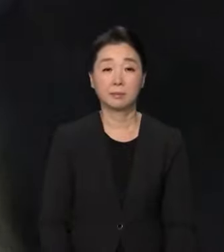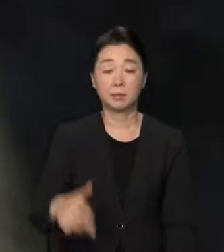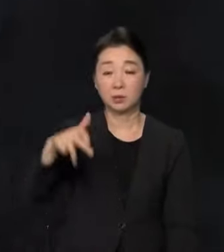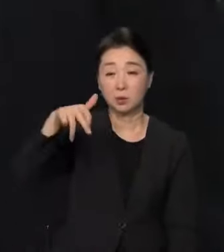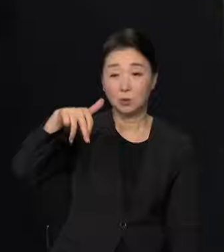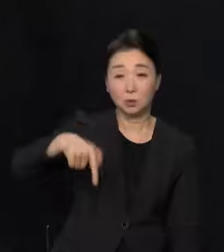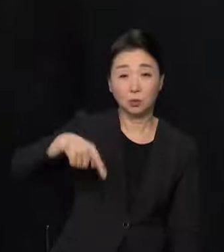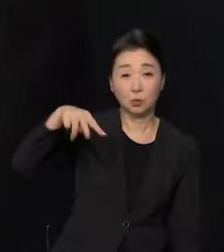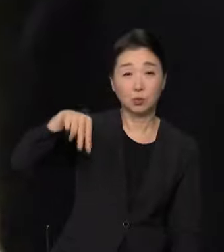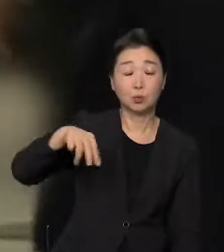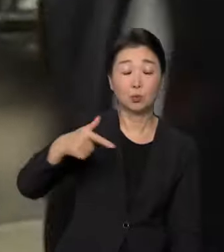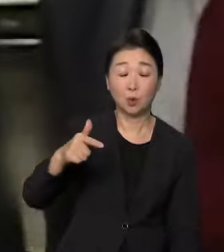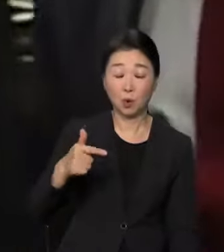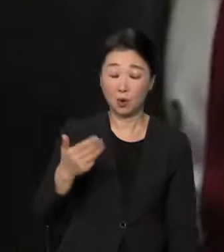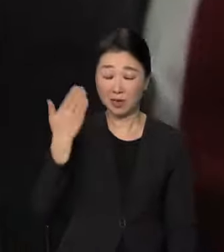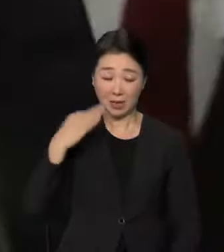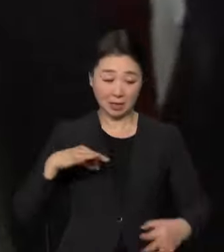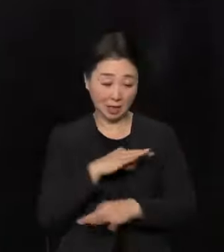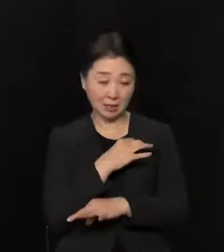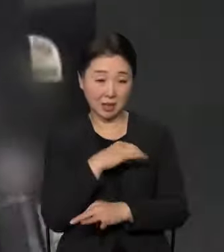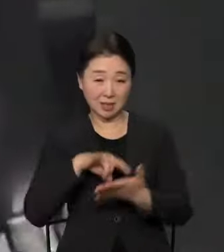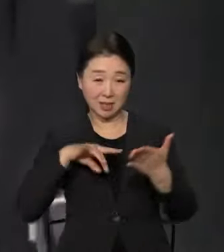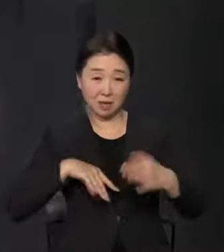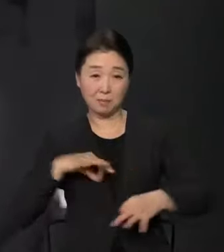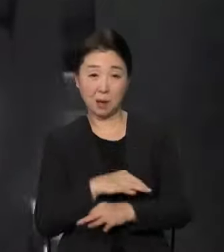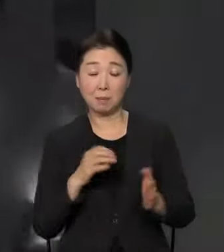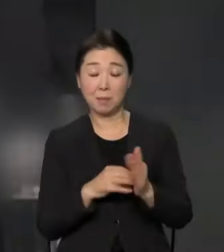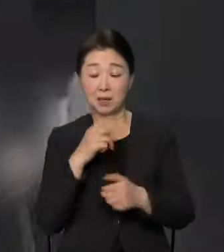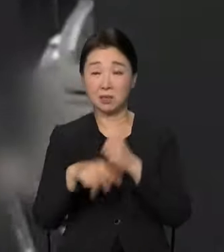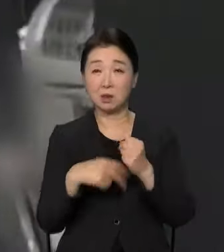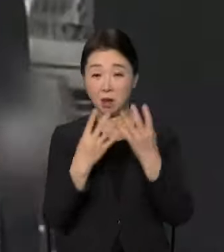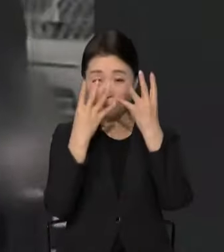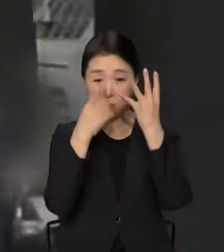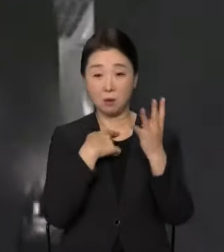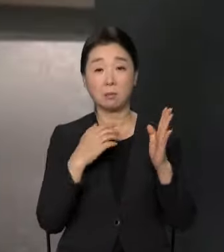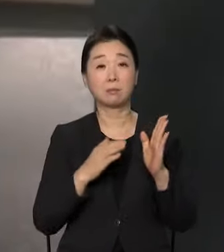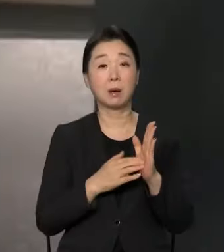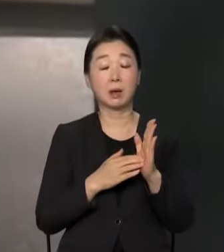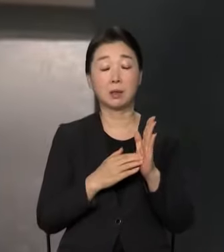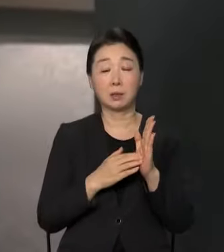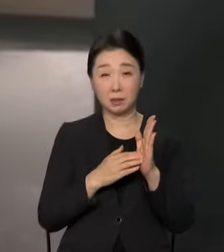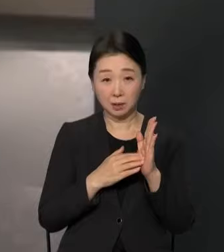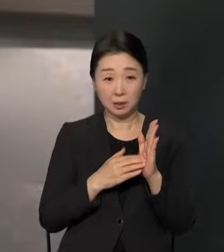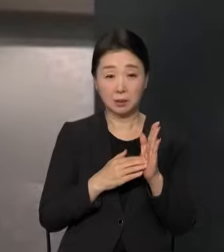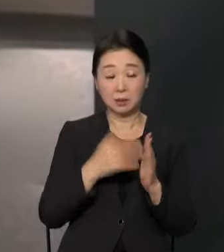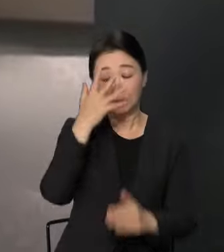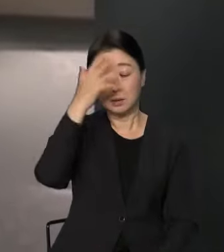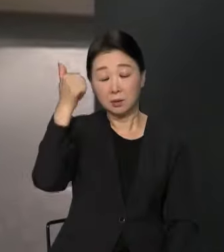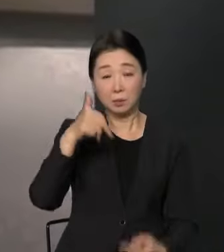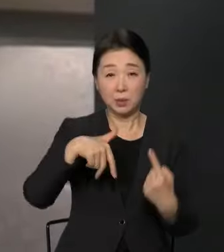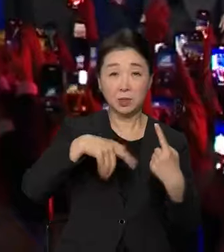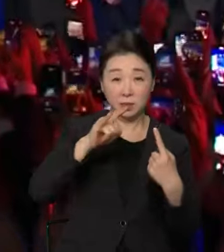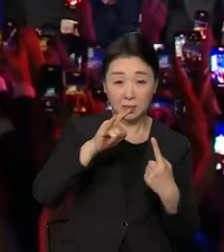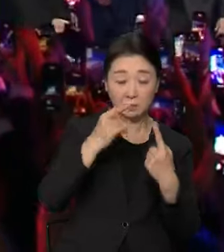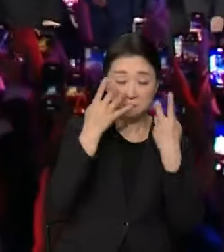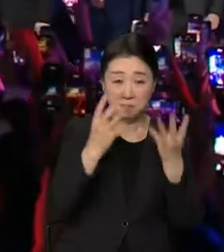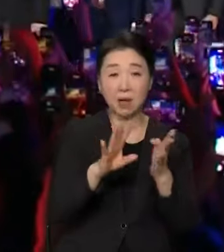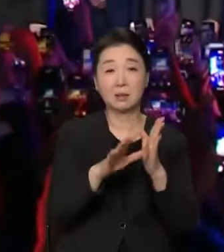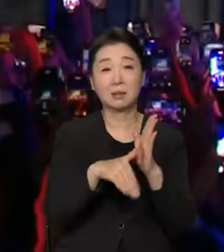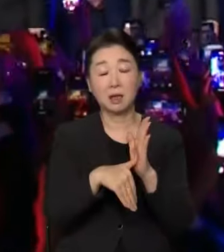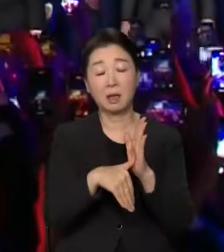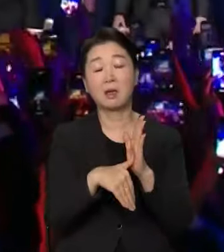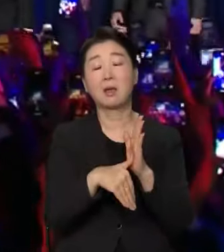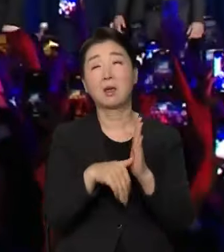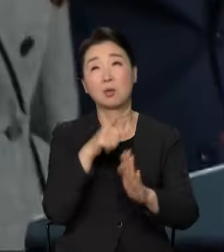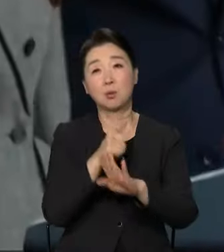특히 과거 탈세 등 혐의로 2년간 복역한 전력이 있는데 트럼프 1기 행정부 때 사면받은 이력 탓에 논란이 더